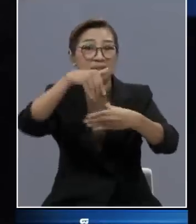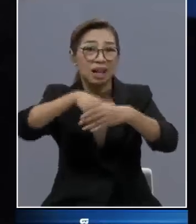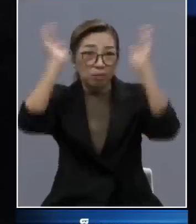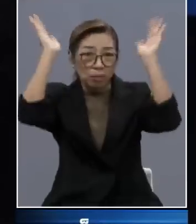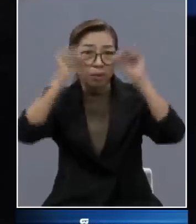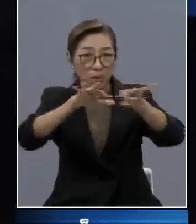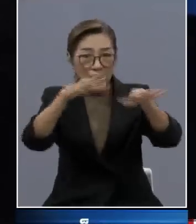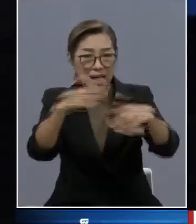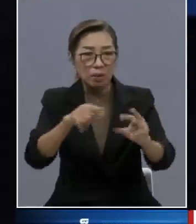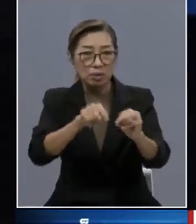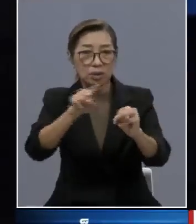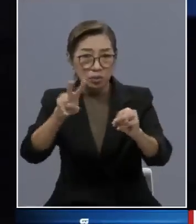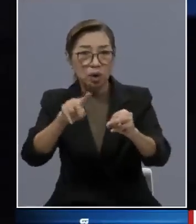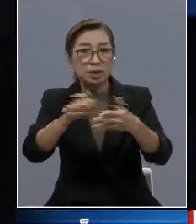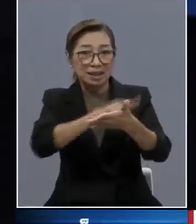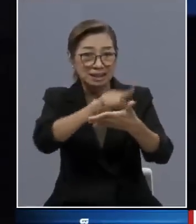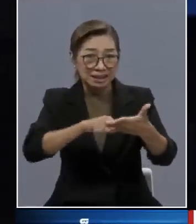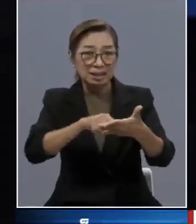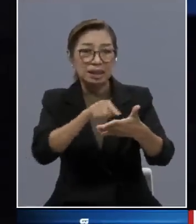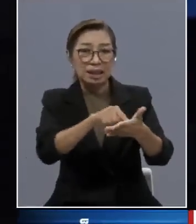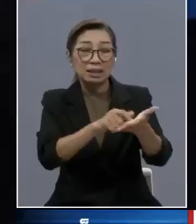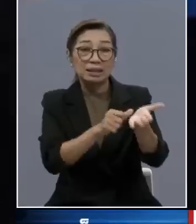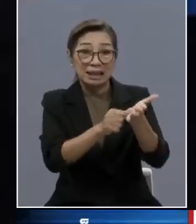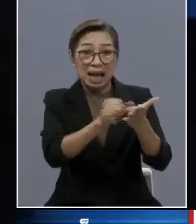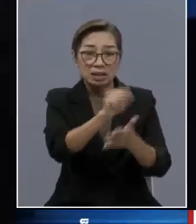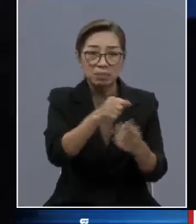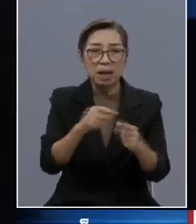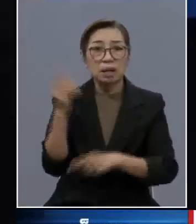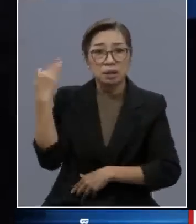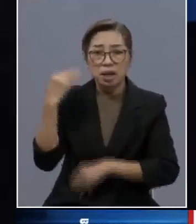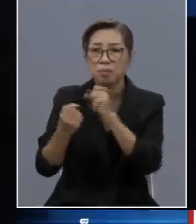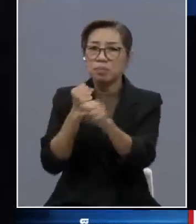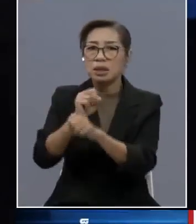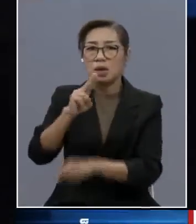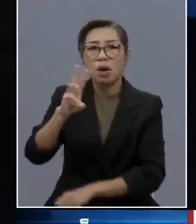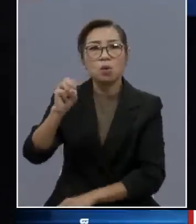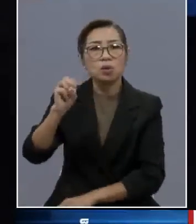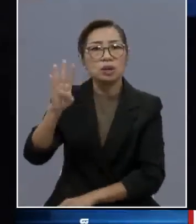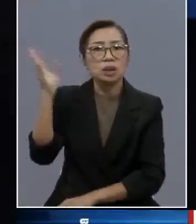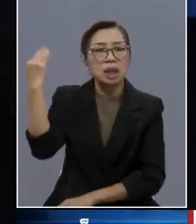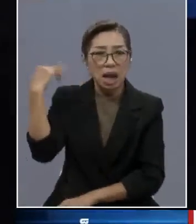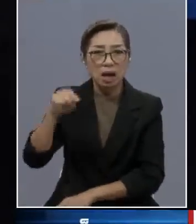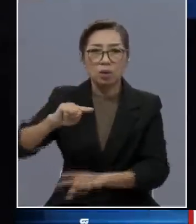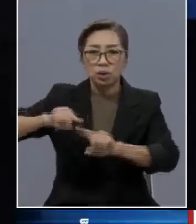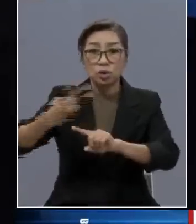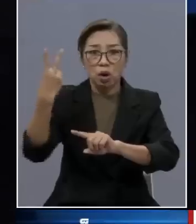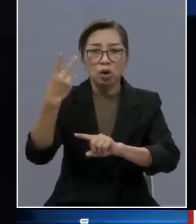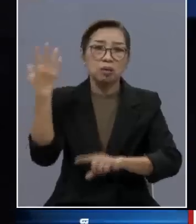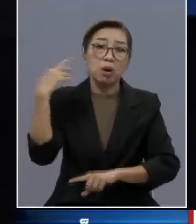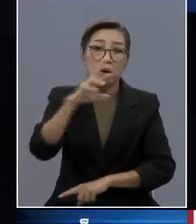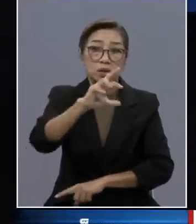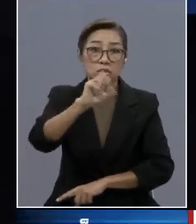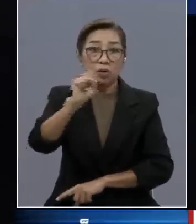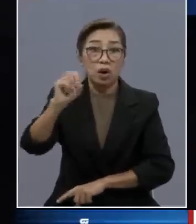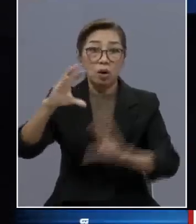ใส่เอาไว้ตั้งแต่กุมภาพันธ์ปี64คือยื่นเข้าไปในสภาแล้วแต่ก็ไม่ได้มีการบรรจุเป็นนะครับก็คิดว่าครั้งนี้เนี่ยน่าจะสำเร็